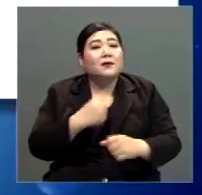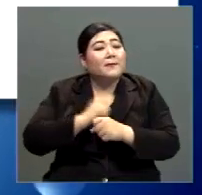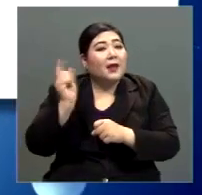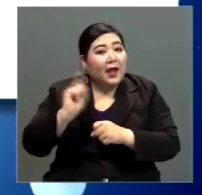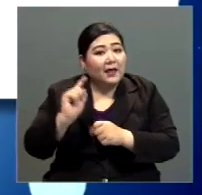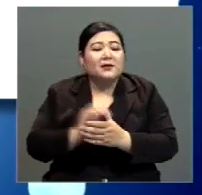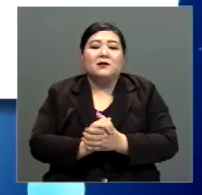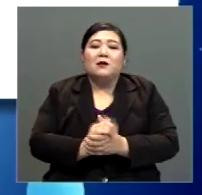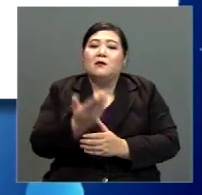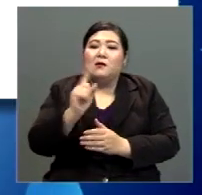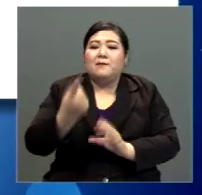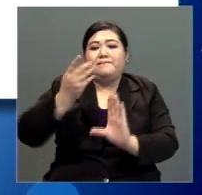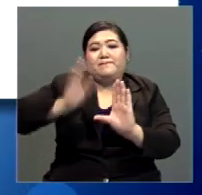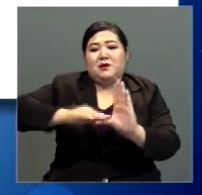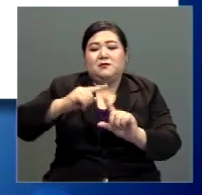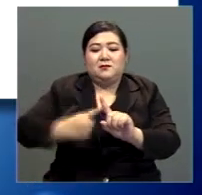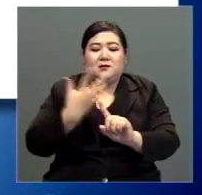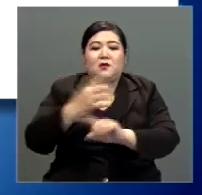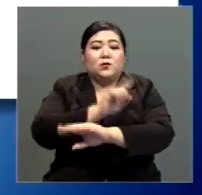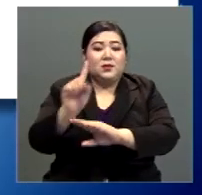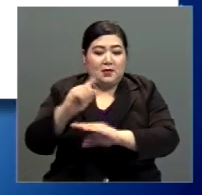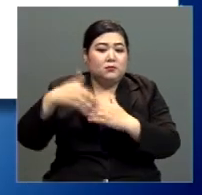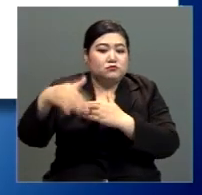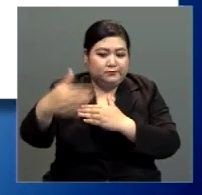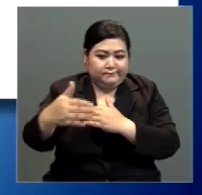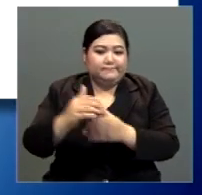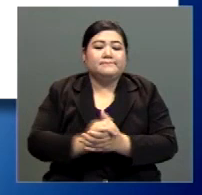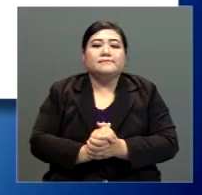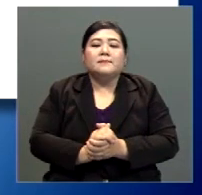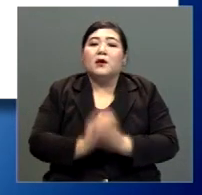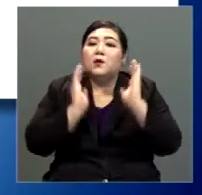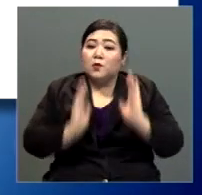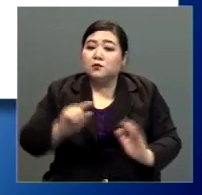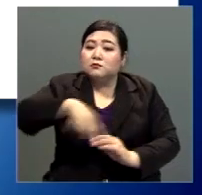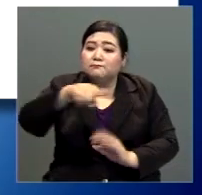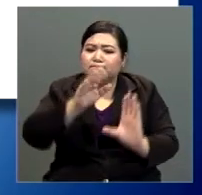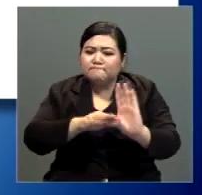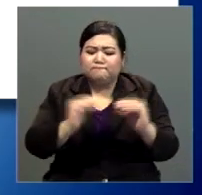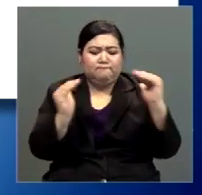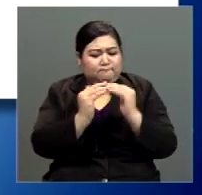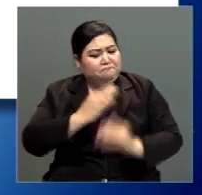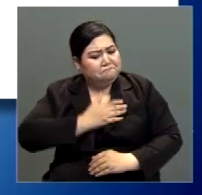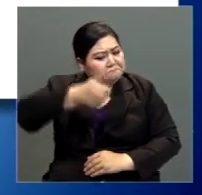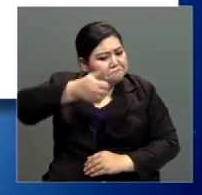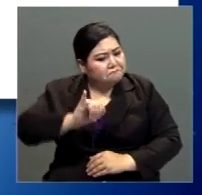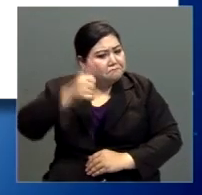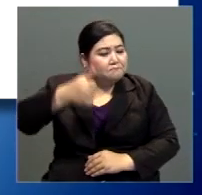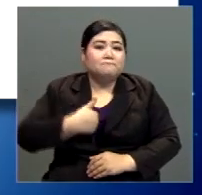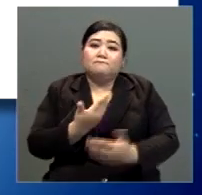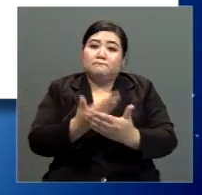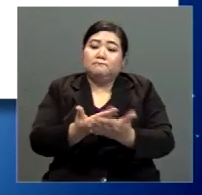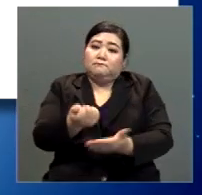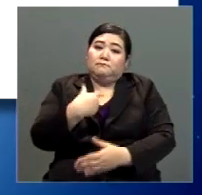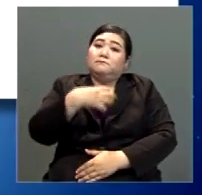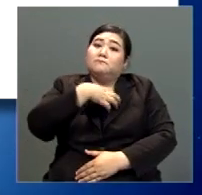ประชาชนลงทะเบียนในวันที่1พฤษภาคมเป็นต้นไปโดยประชาชนสามารถตรวจสอบสิทธิ์และดำเนินการขอรับเงินประกัน